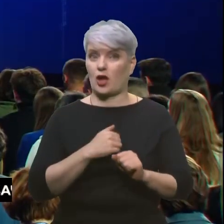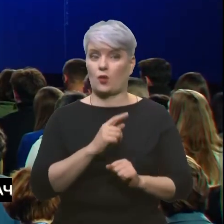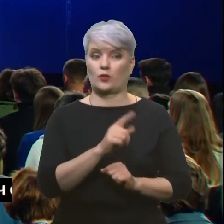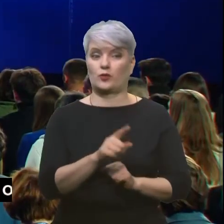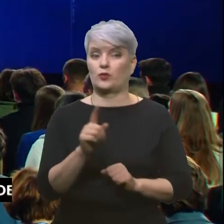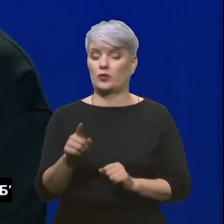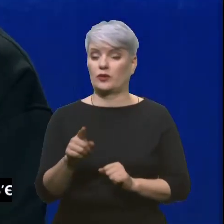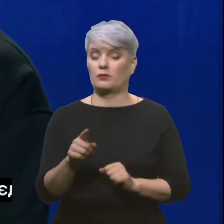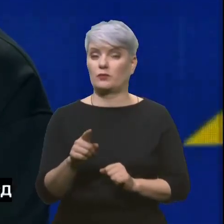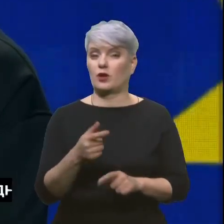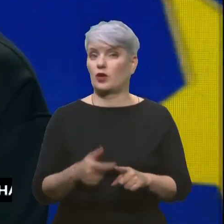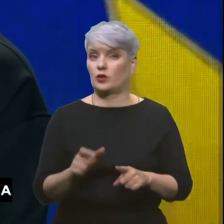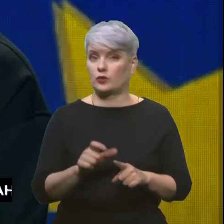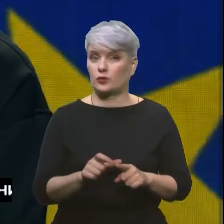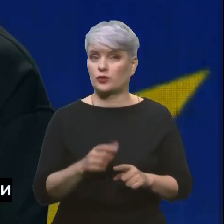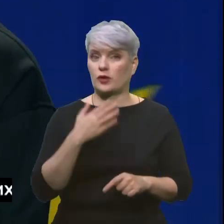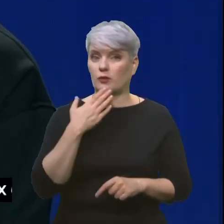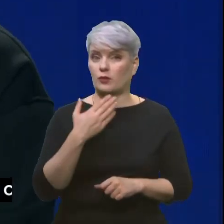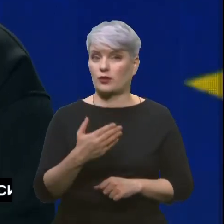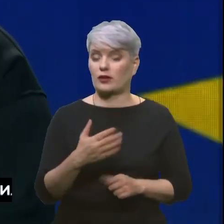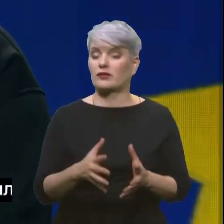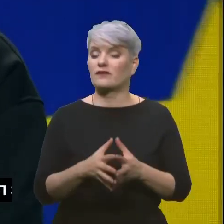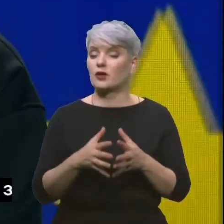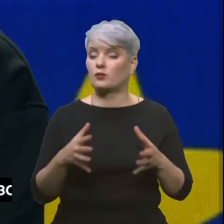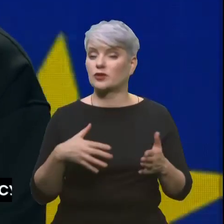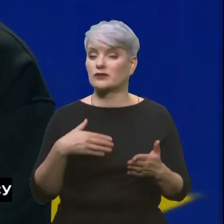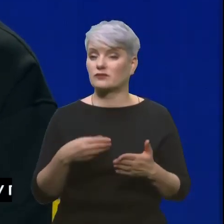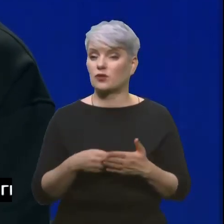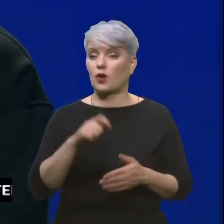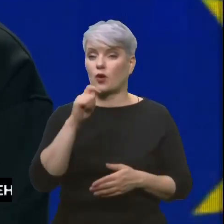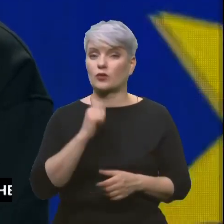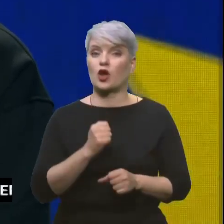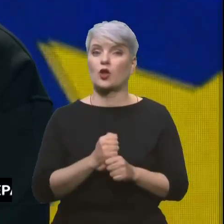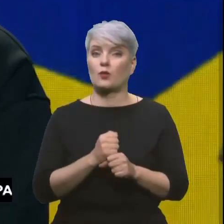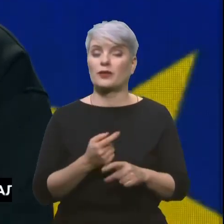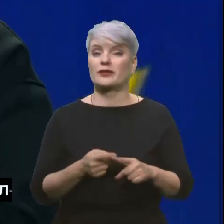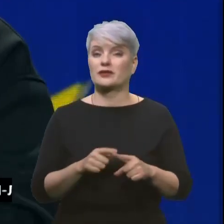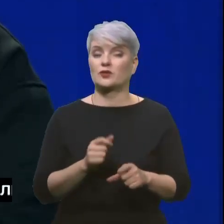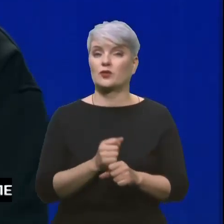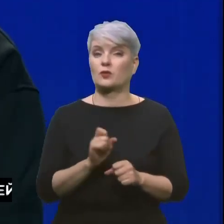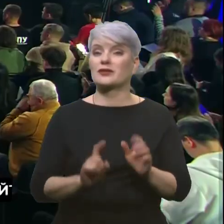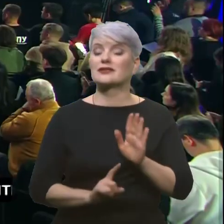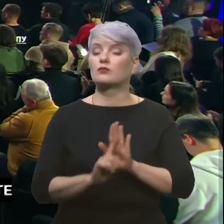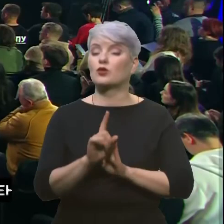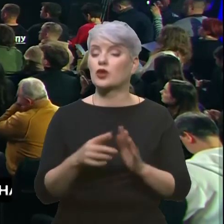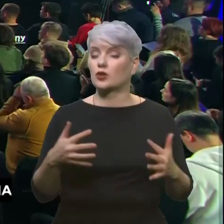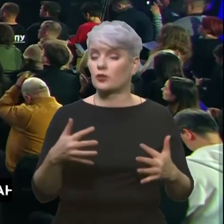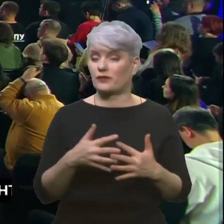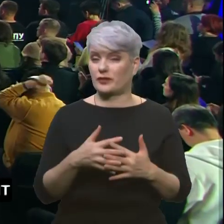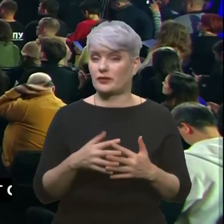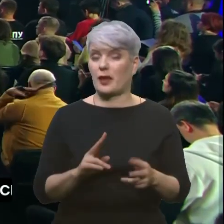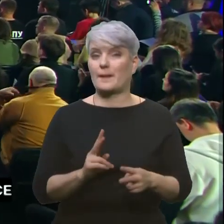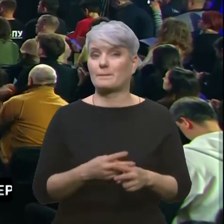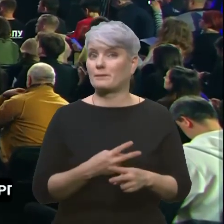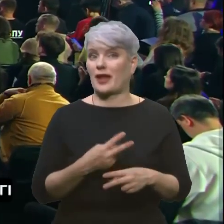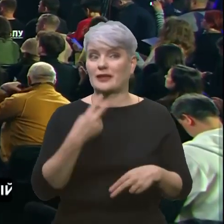дійсно, я хочу їм дуже подякувати. В більшості своїй в Україні вони робили цю роботу з початку війни. Тут без